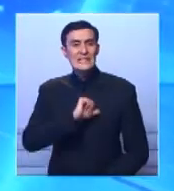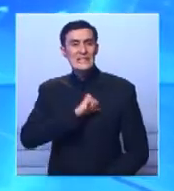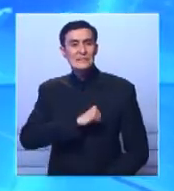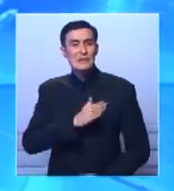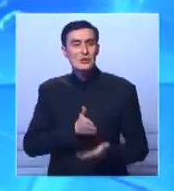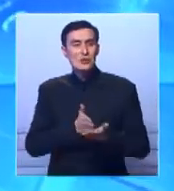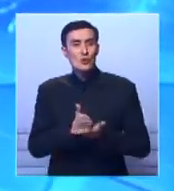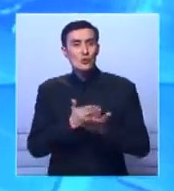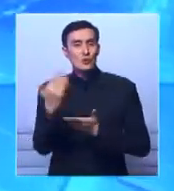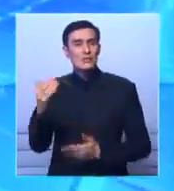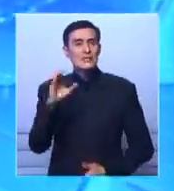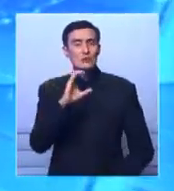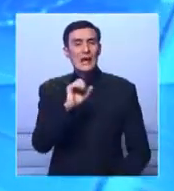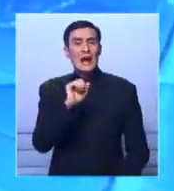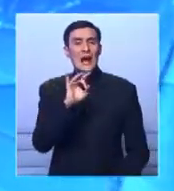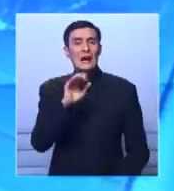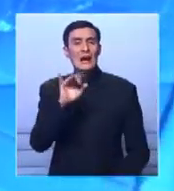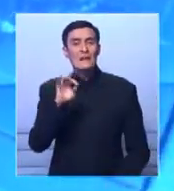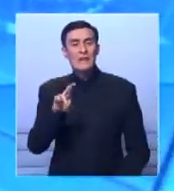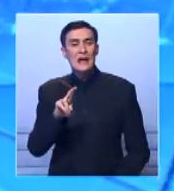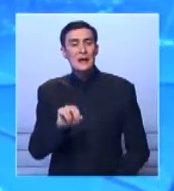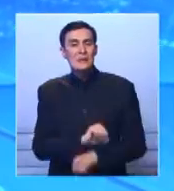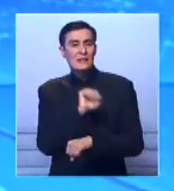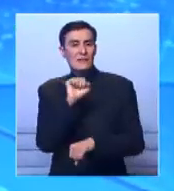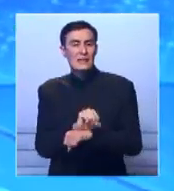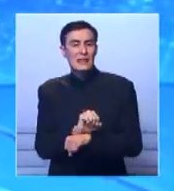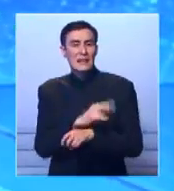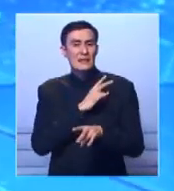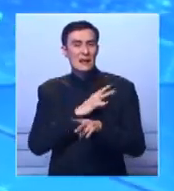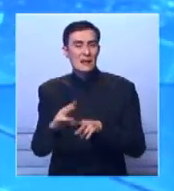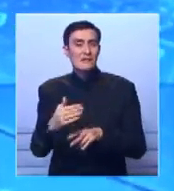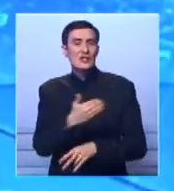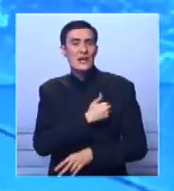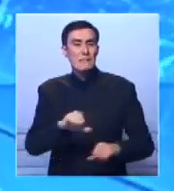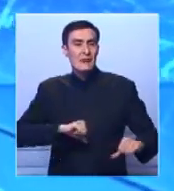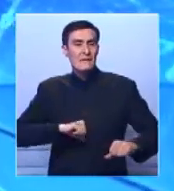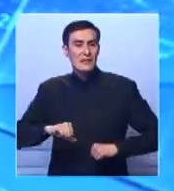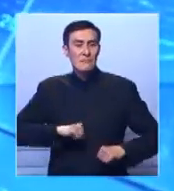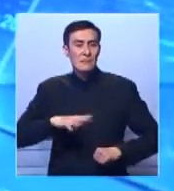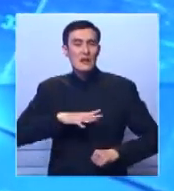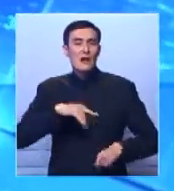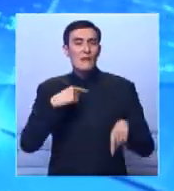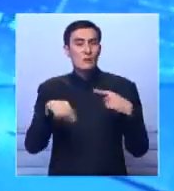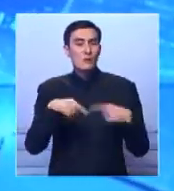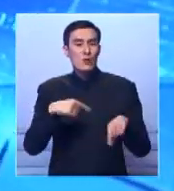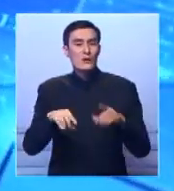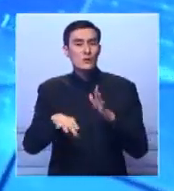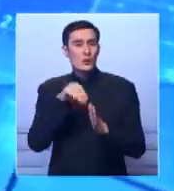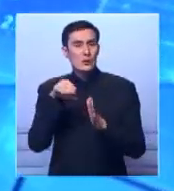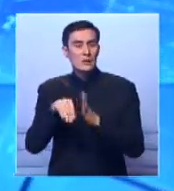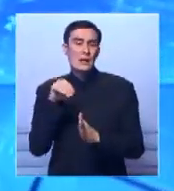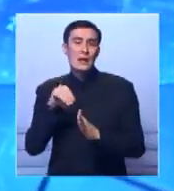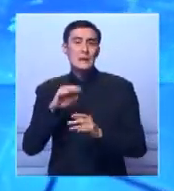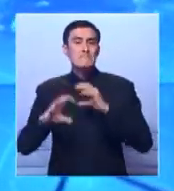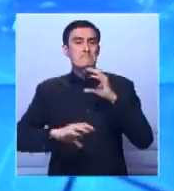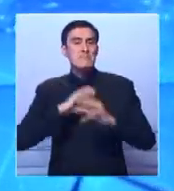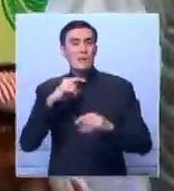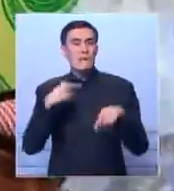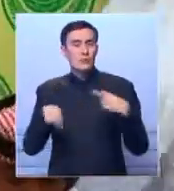Спецслужбы Саудовской Аравии предотвратили серию терактов. Сообщается, что мишенью боевиков должен был стать матч отборочного турнира чемпионата